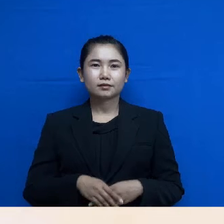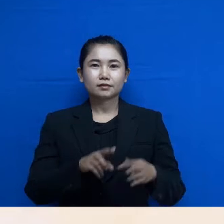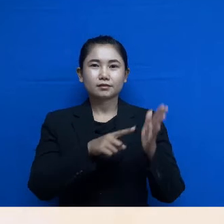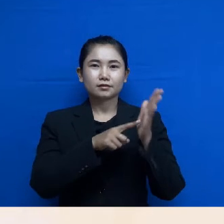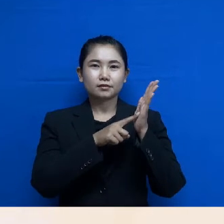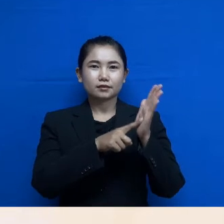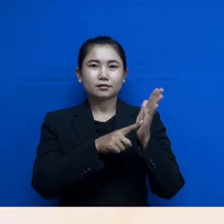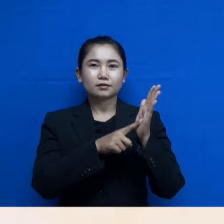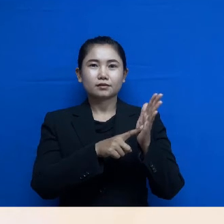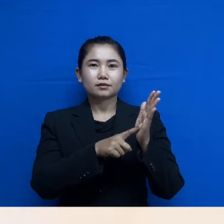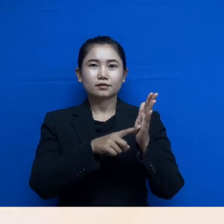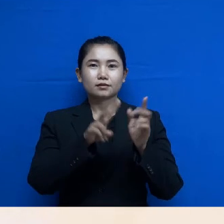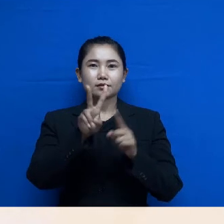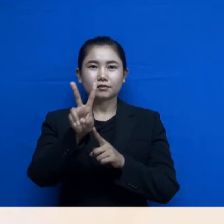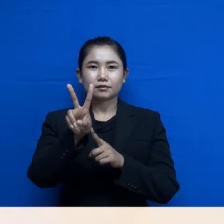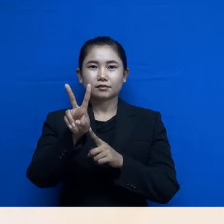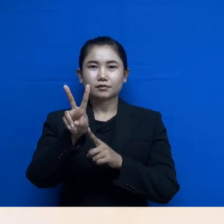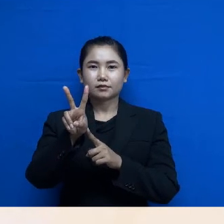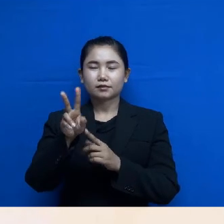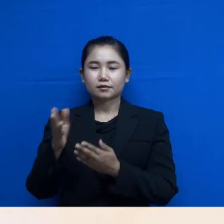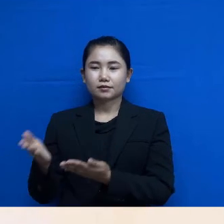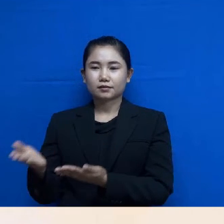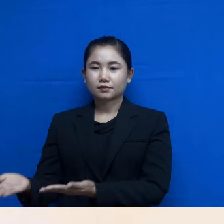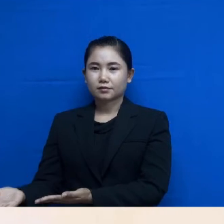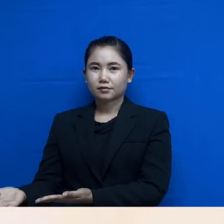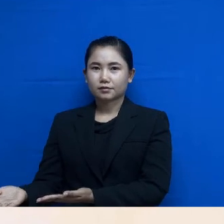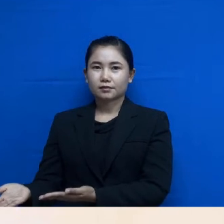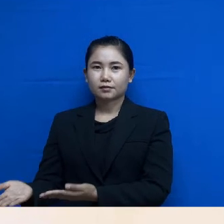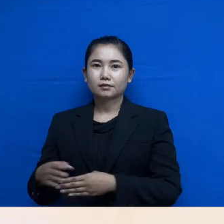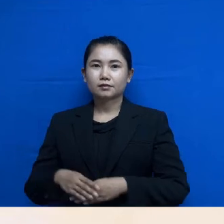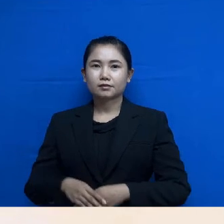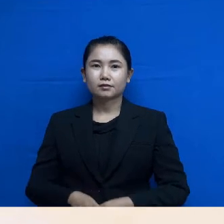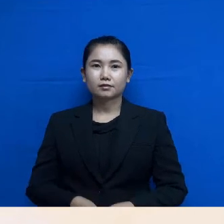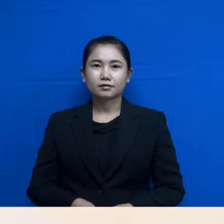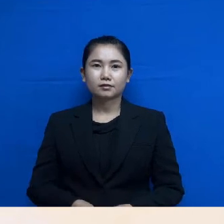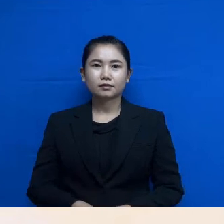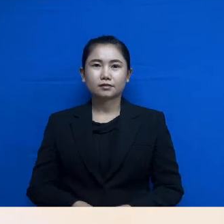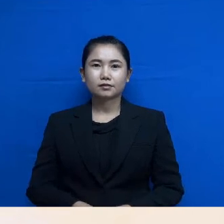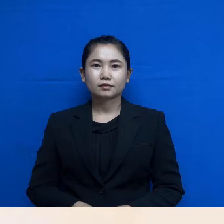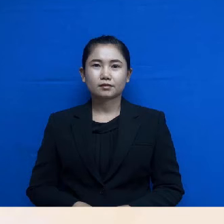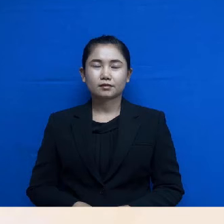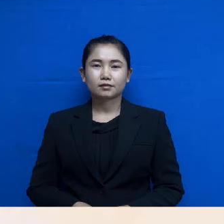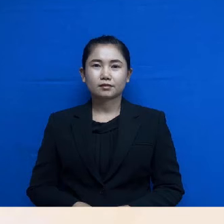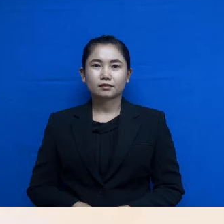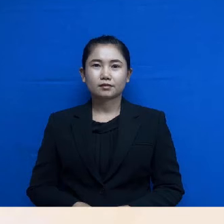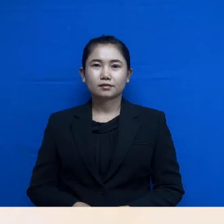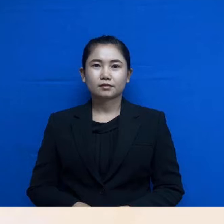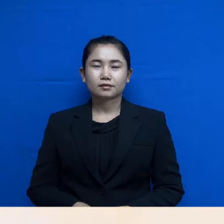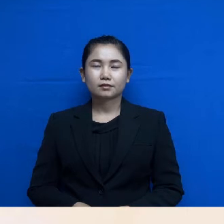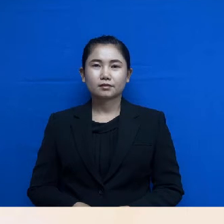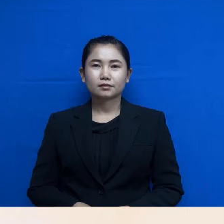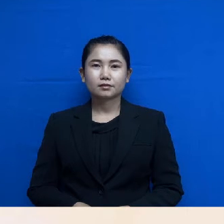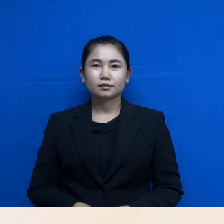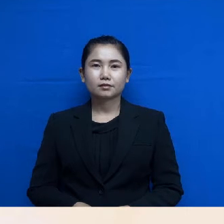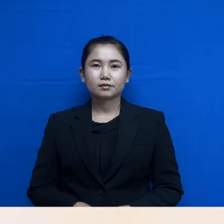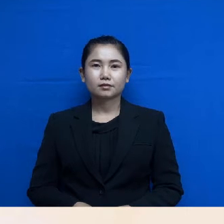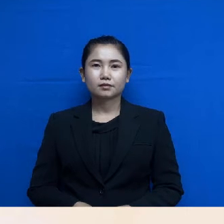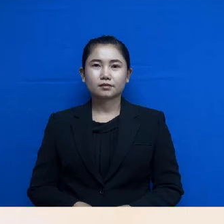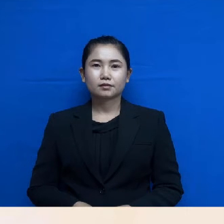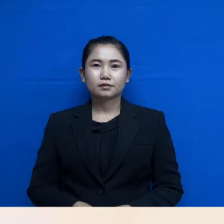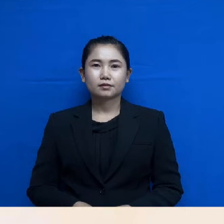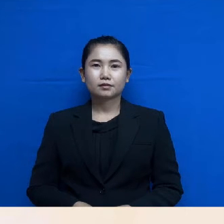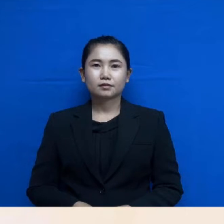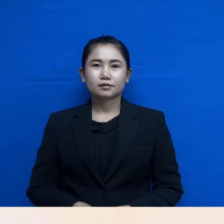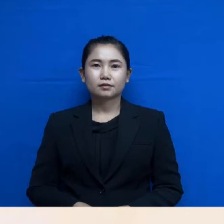วิธีทำข้อ 2 8คูณลบสองเท่ากับลบห้า